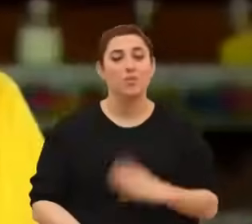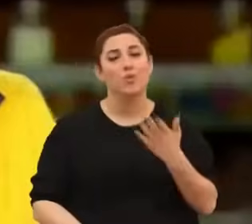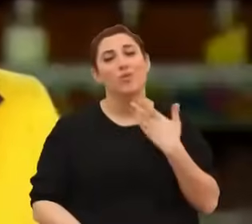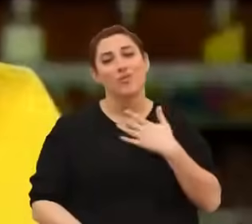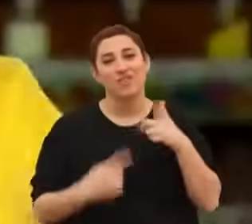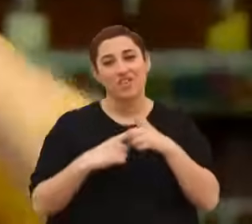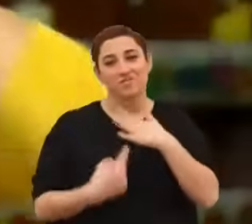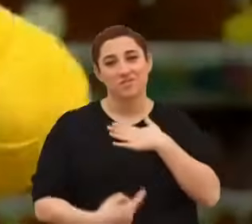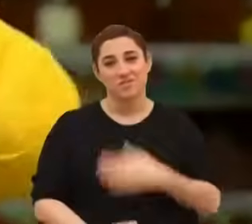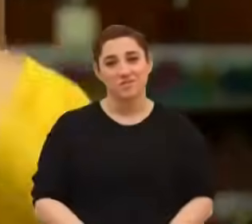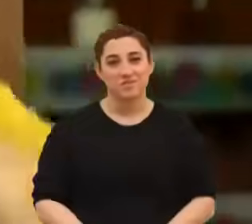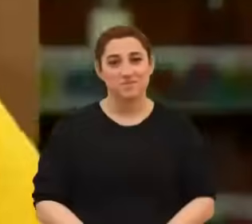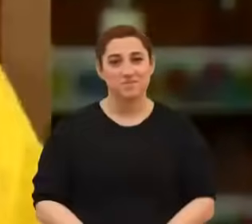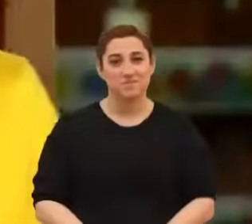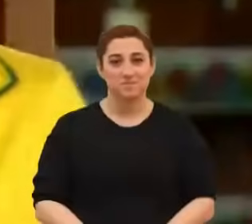Estağfurullah